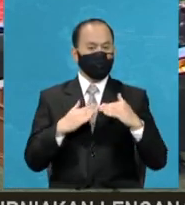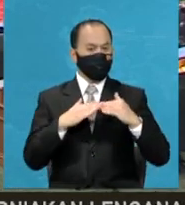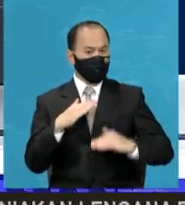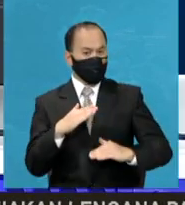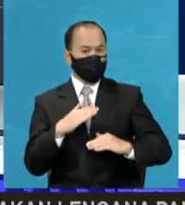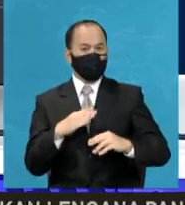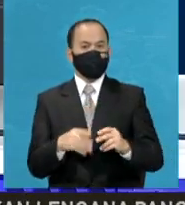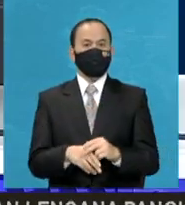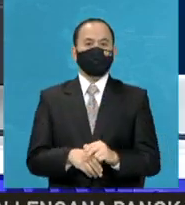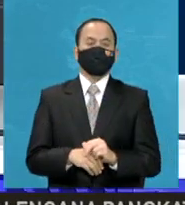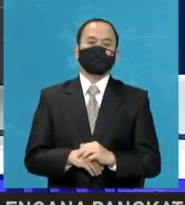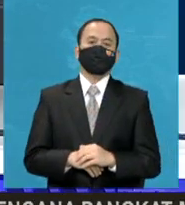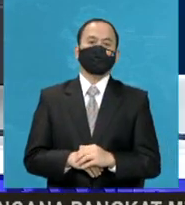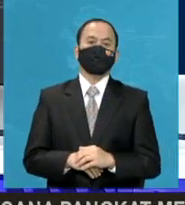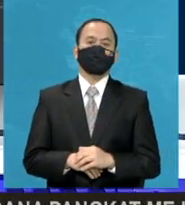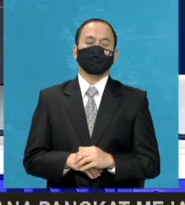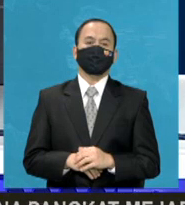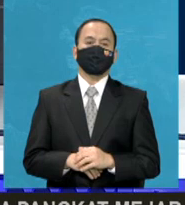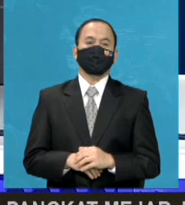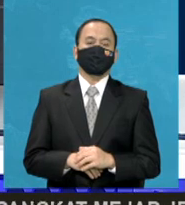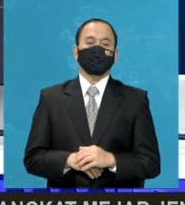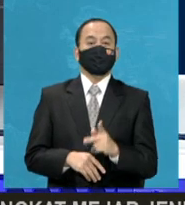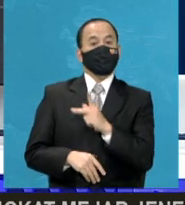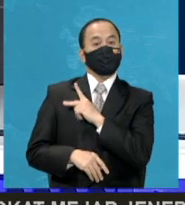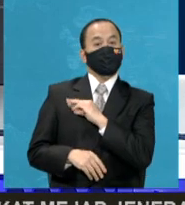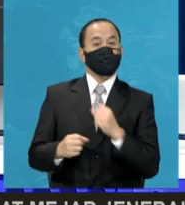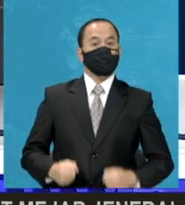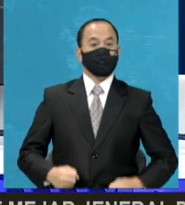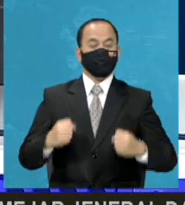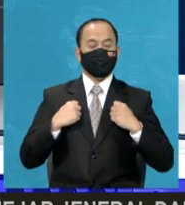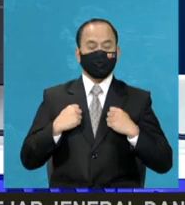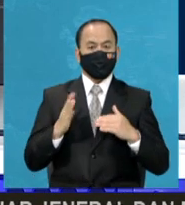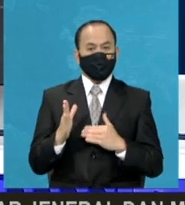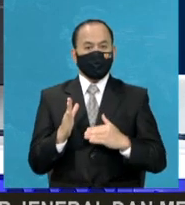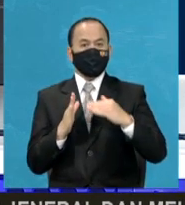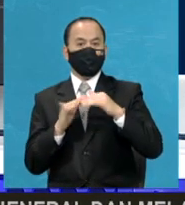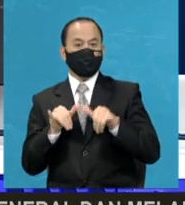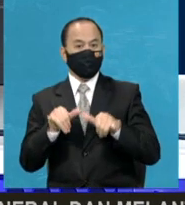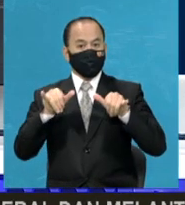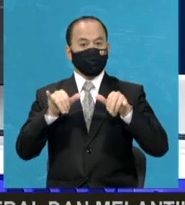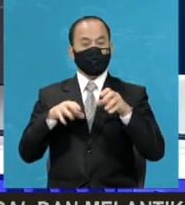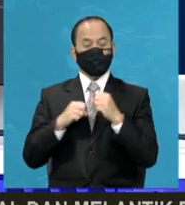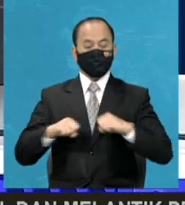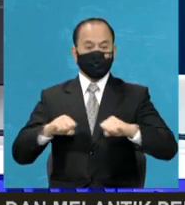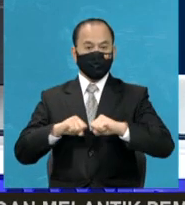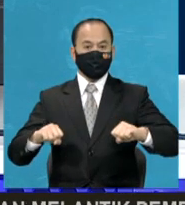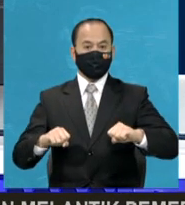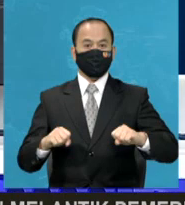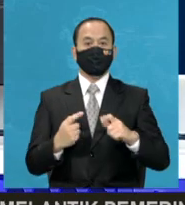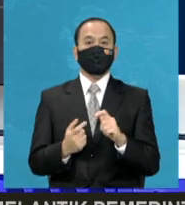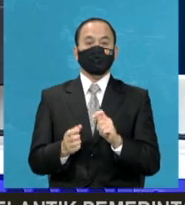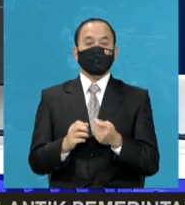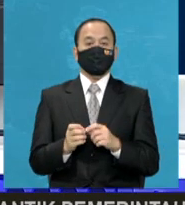ini Hai Kementerian Kesehatan juga giat menaik taraf sistem dan infrastruktur teknologi maklumat